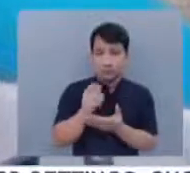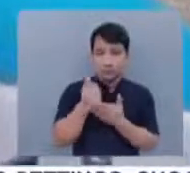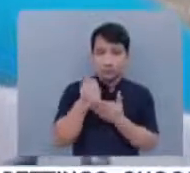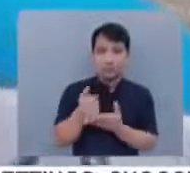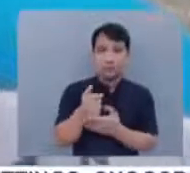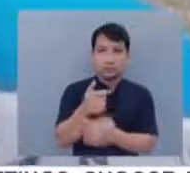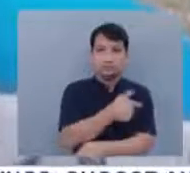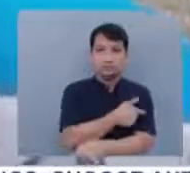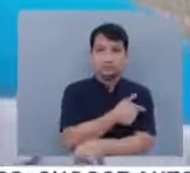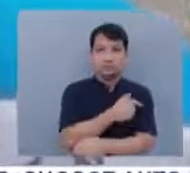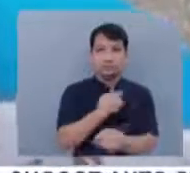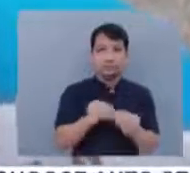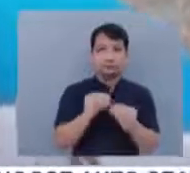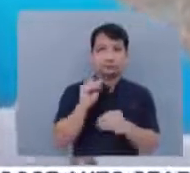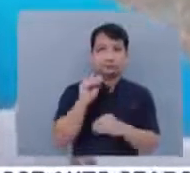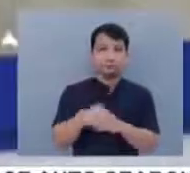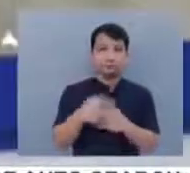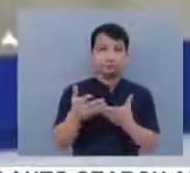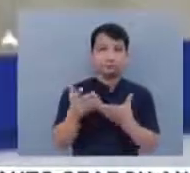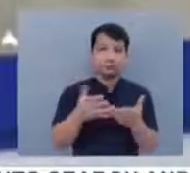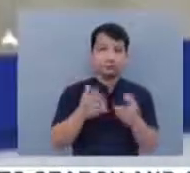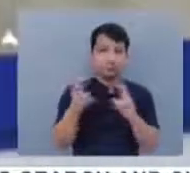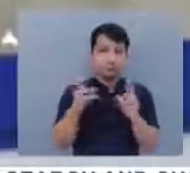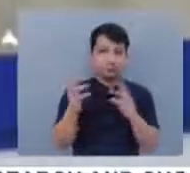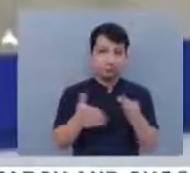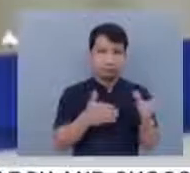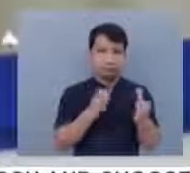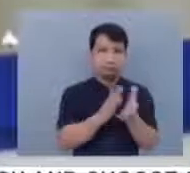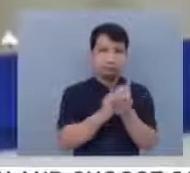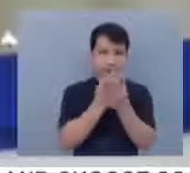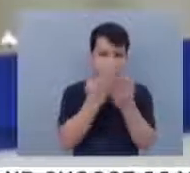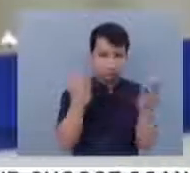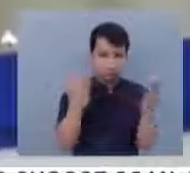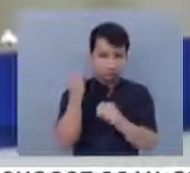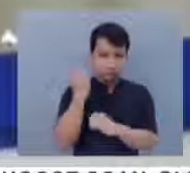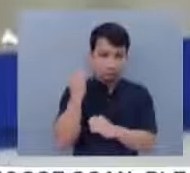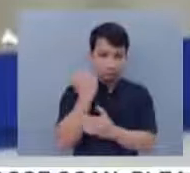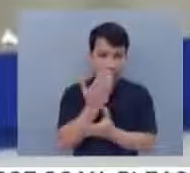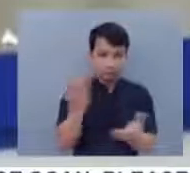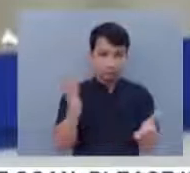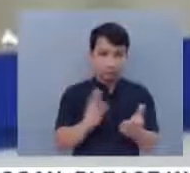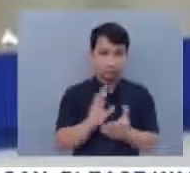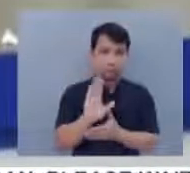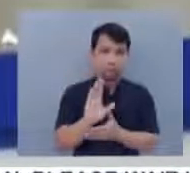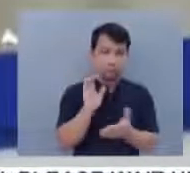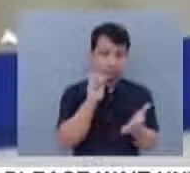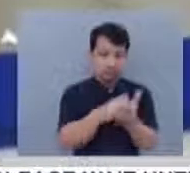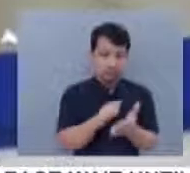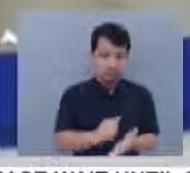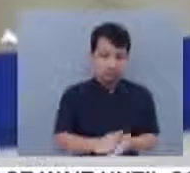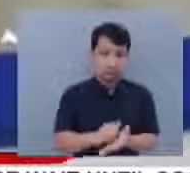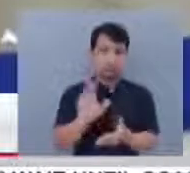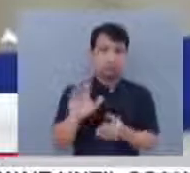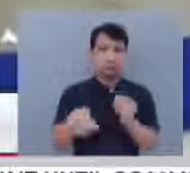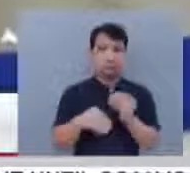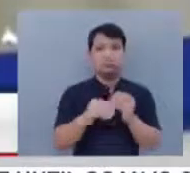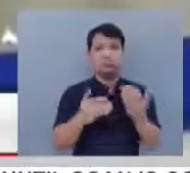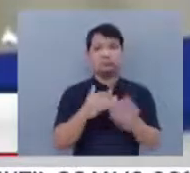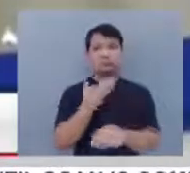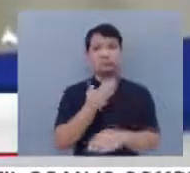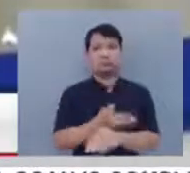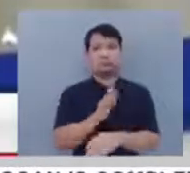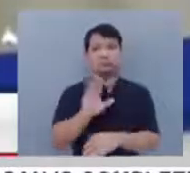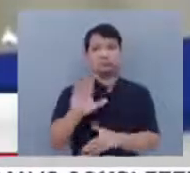at paghahanda ng mga eskwelahan. Kung sana po ay ibalik po natin, i-enroll po natin ang ating mga anak dahil kami handang-handa